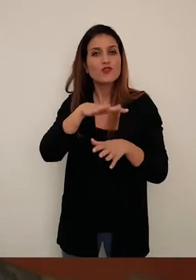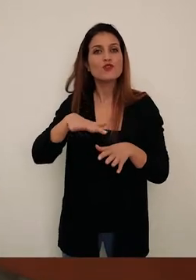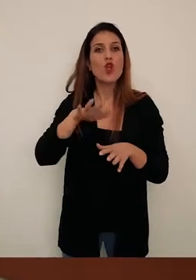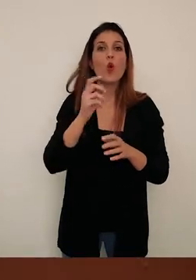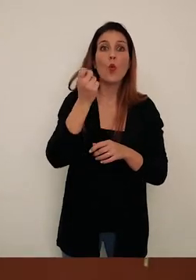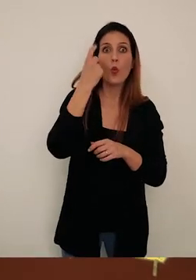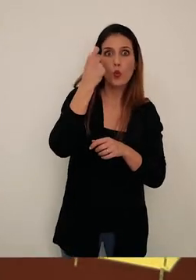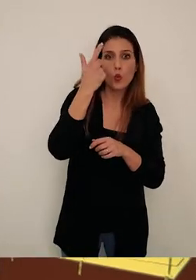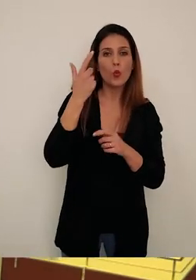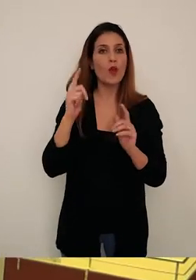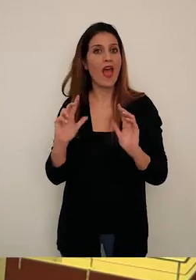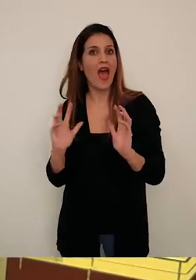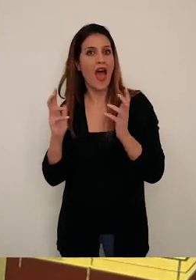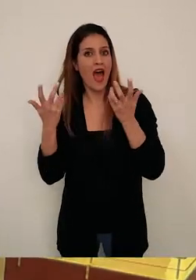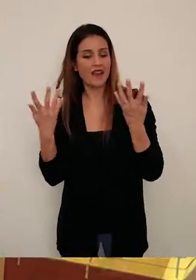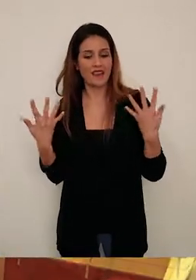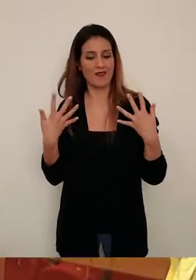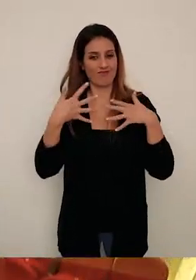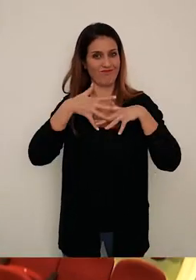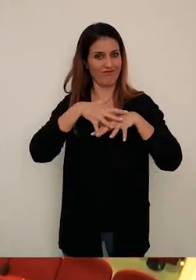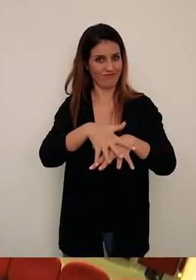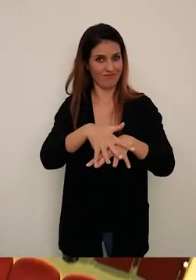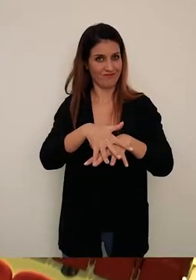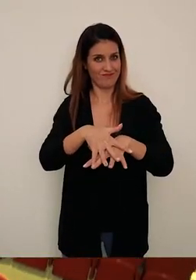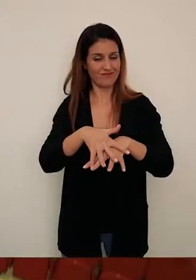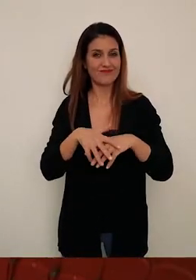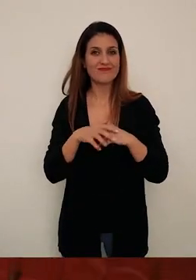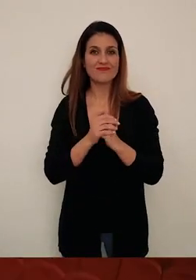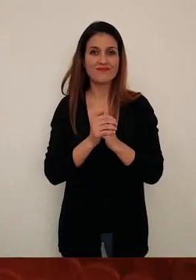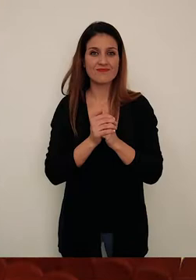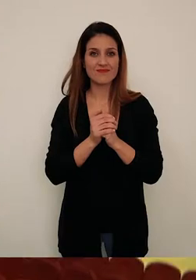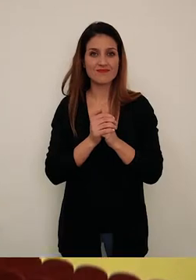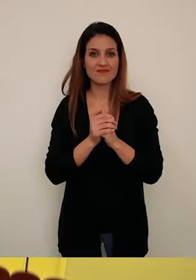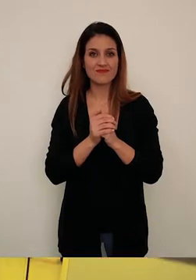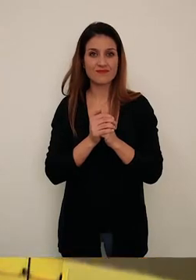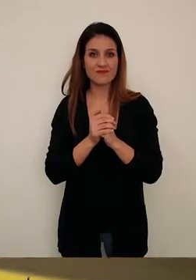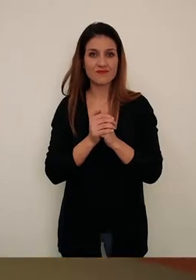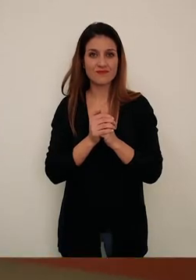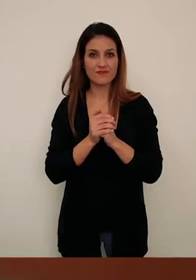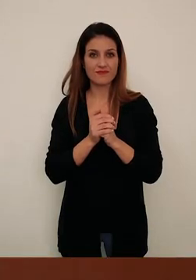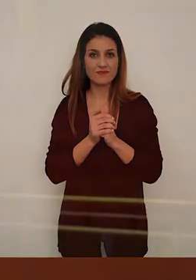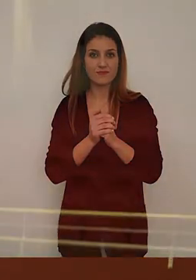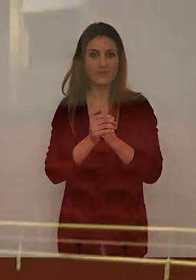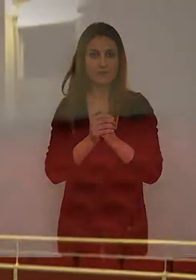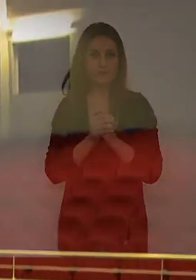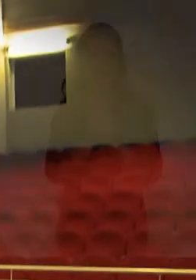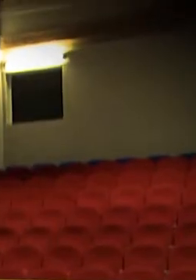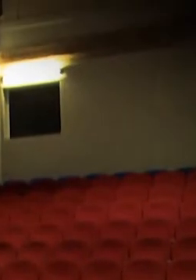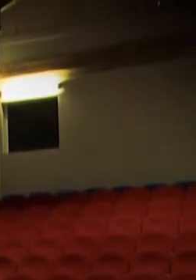si fondono indissolubilmente per decantare il bello nella poesia delle arti figurative.